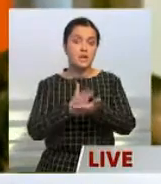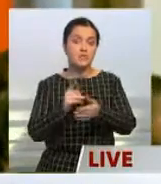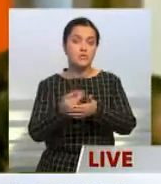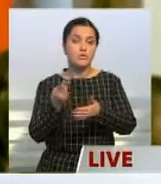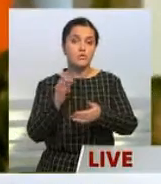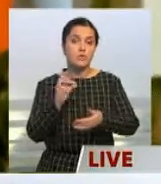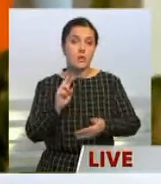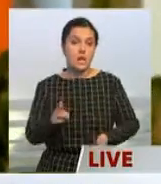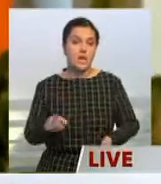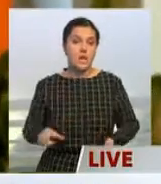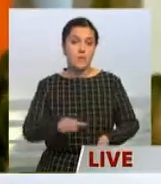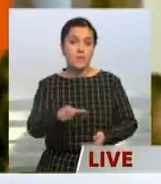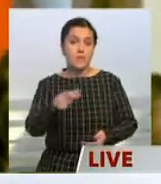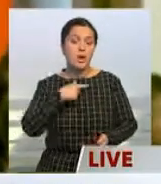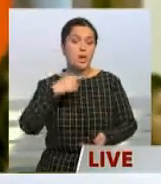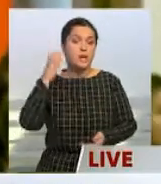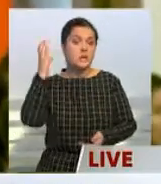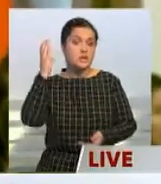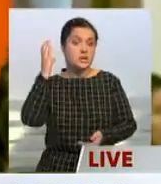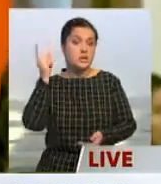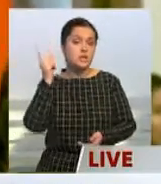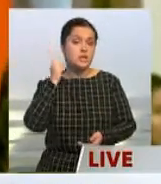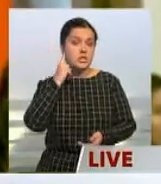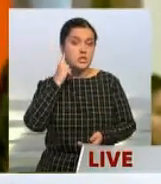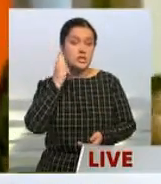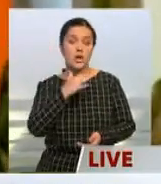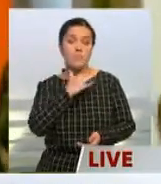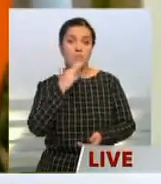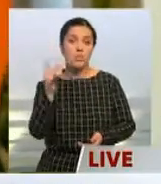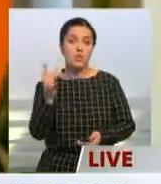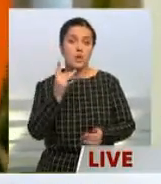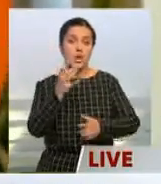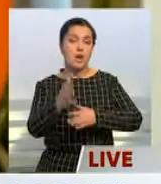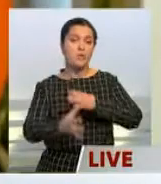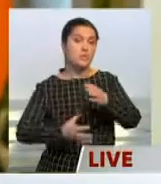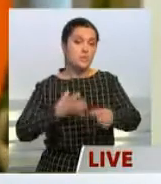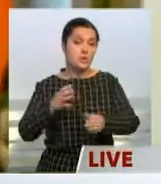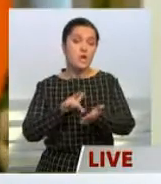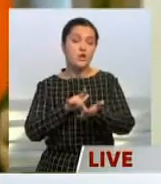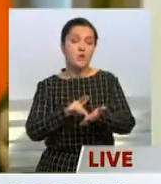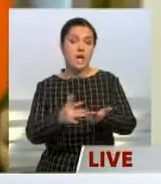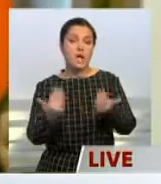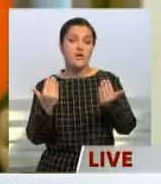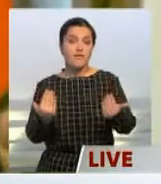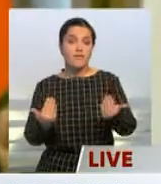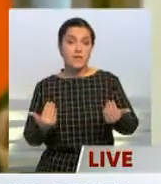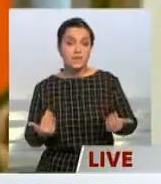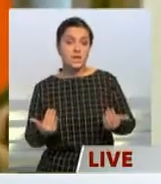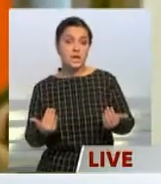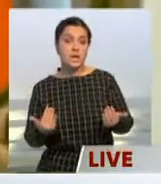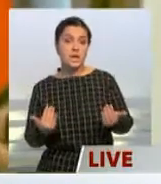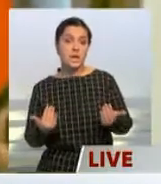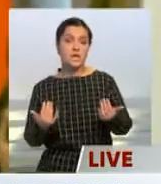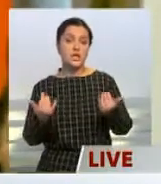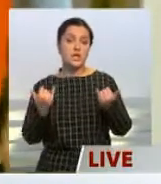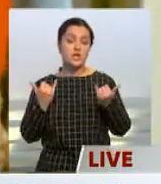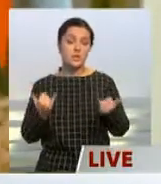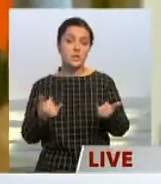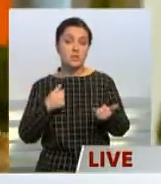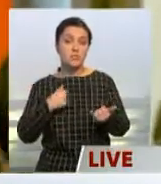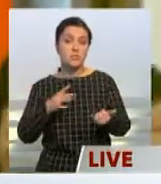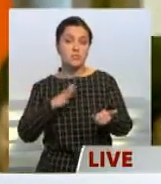шелкового пути, о котором я слышал не один раз на международных туристических выставках. Сейчас здесь в Таразе была